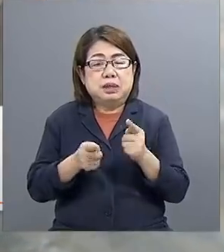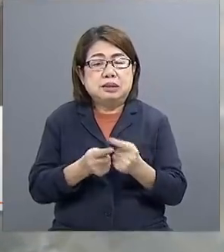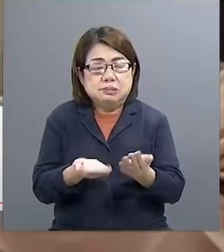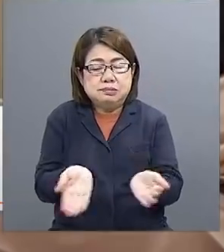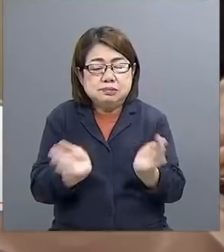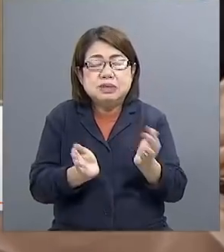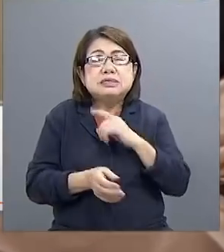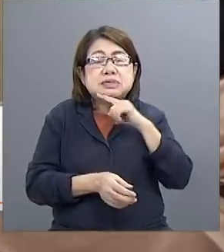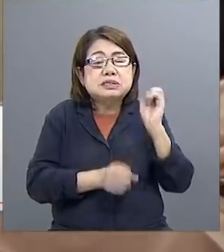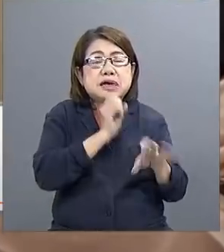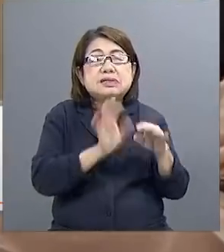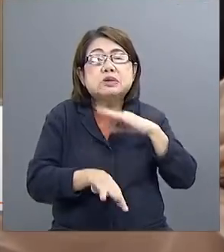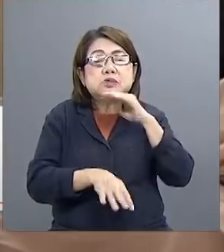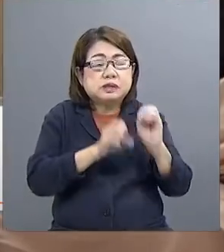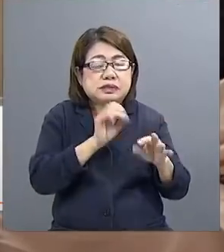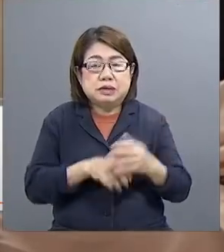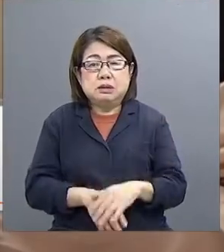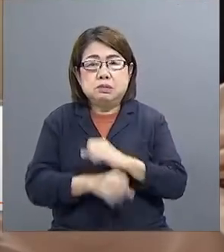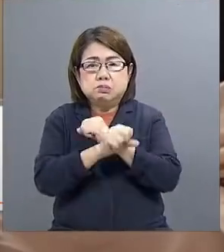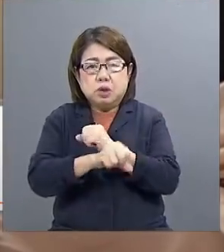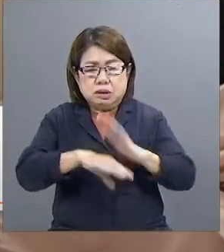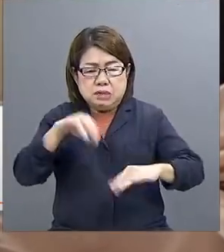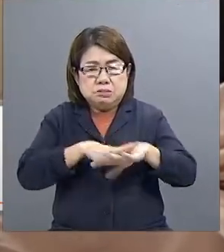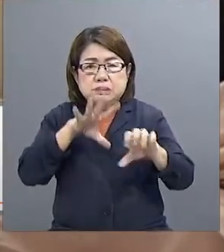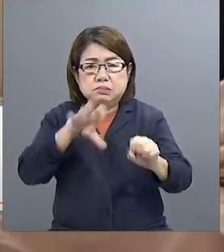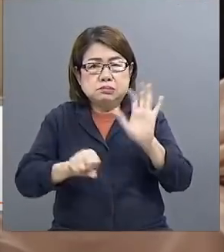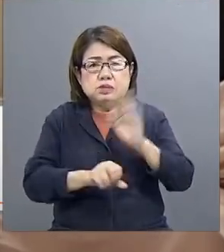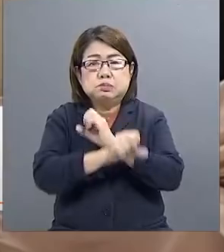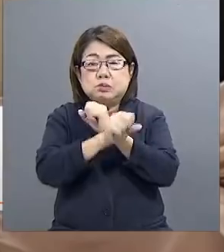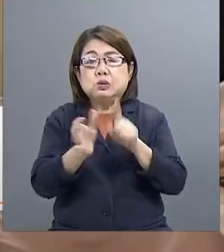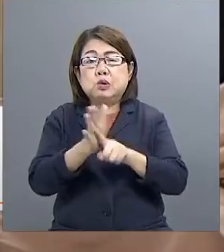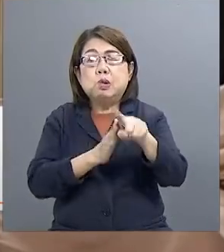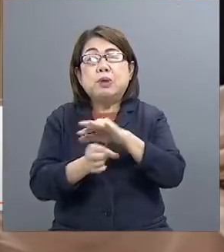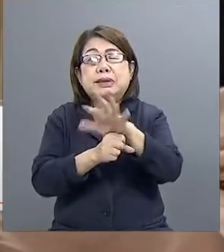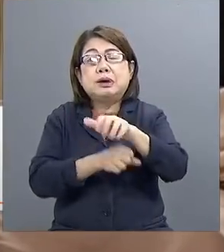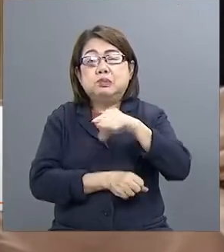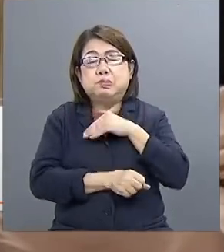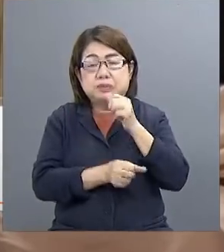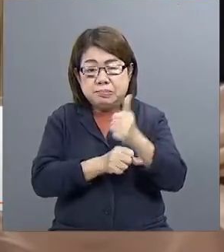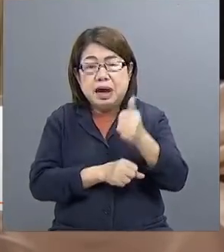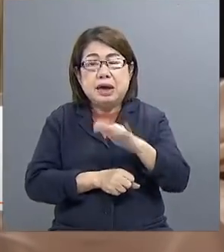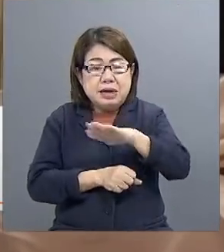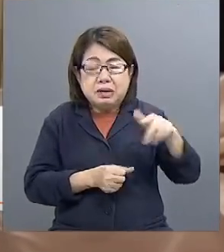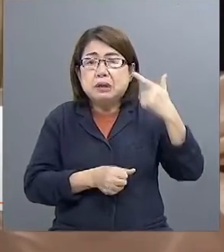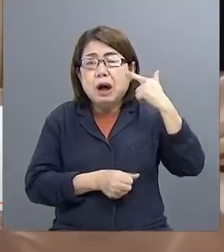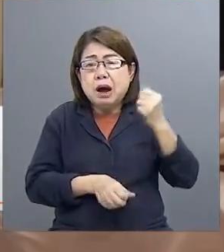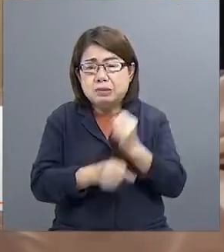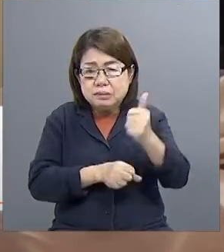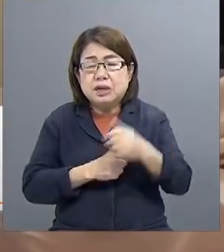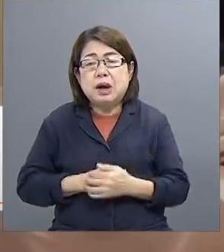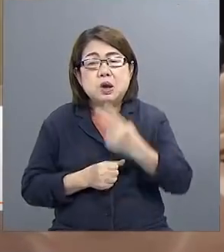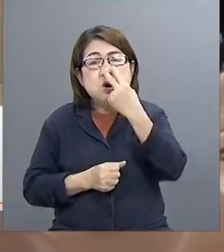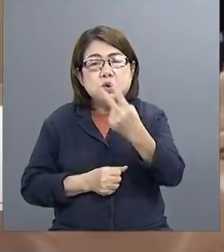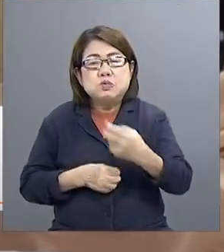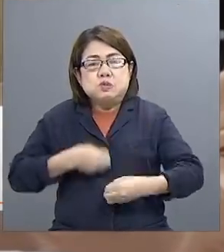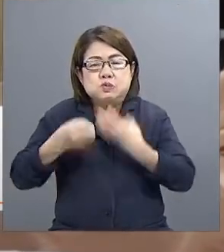เซ็นเซอร์รถการสัมผัสลดการแพร่ระบาดของ combi 9ครับโหเด็กเดี๋ยวนี้เก่งจริงๆนะครับเอาเด็กๆเขาว่ายังไงกันบ้างนะครับนายธงชัย